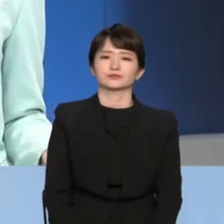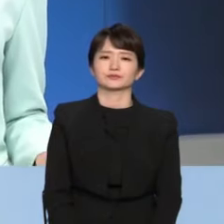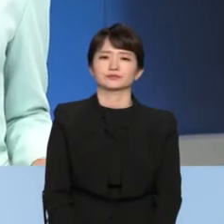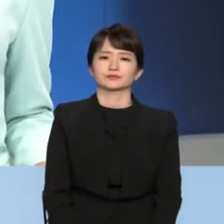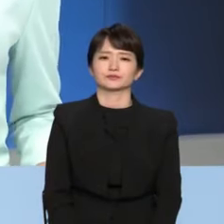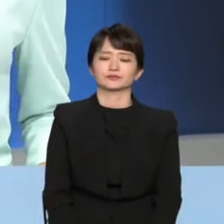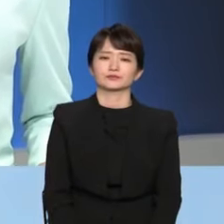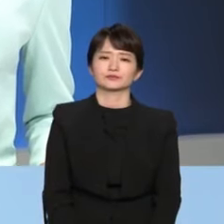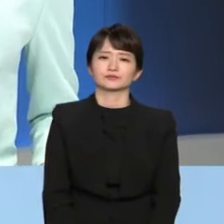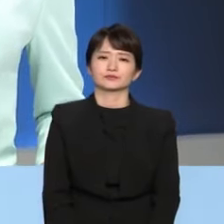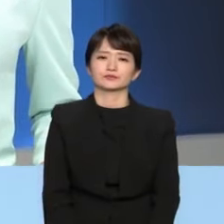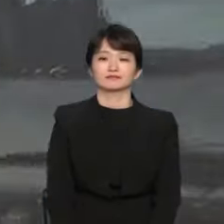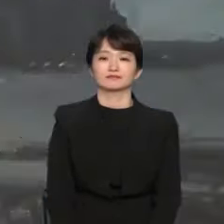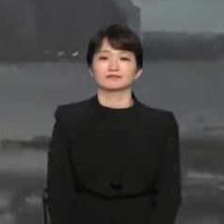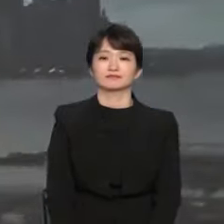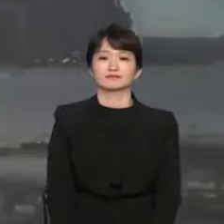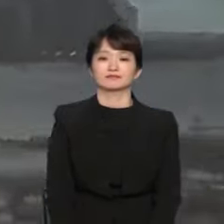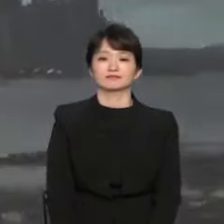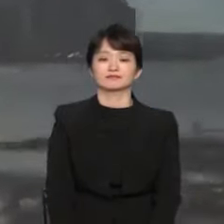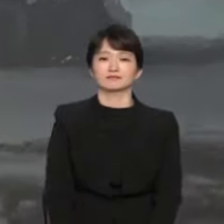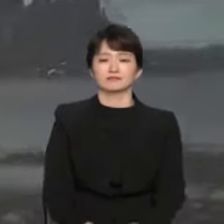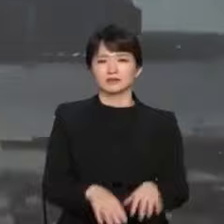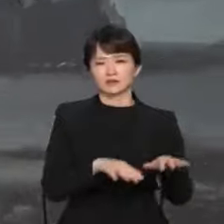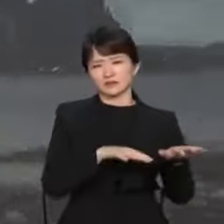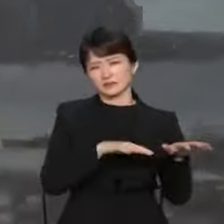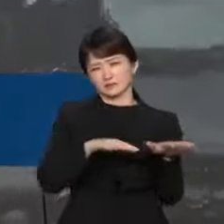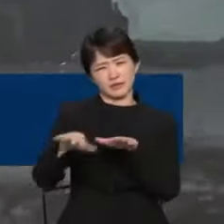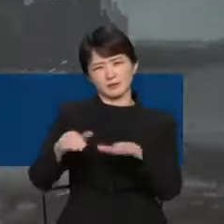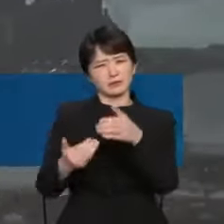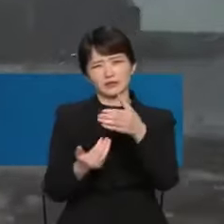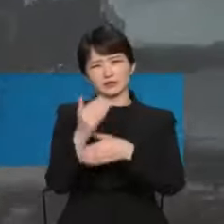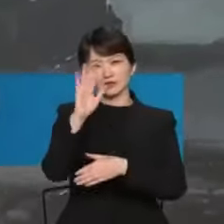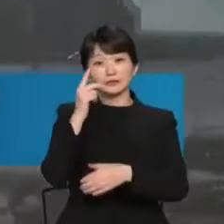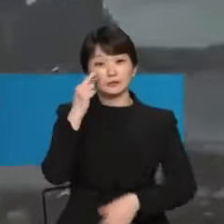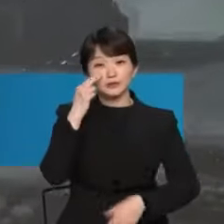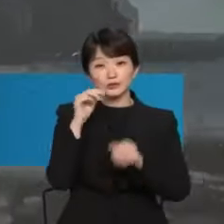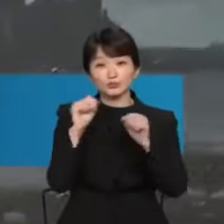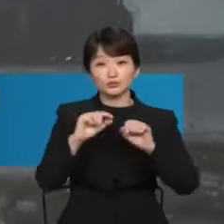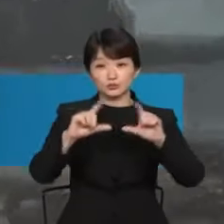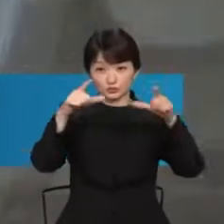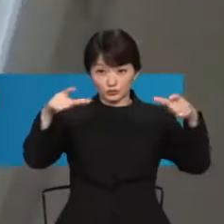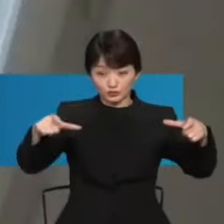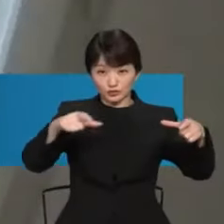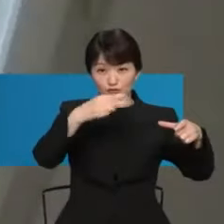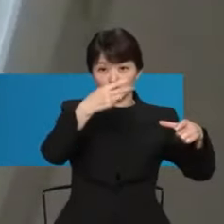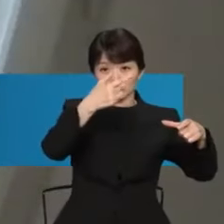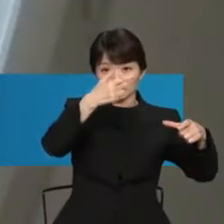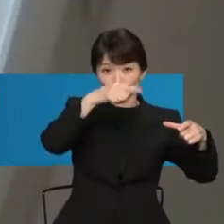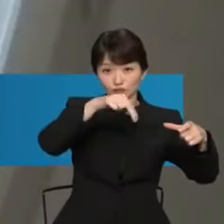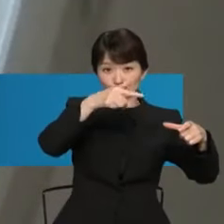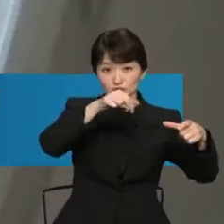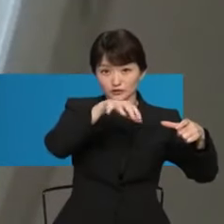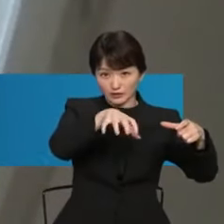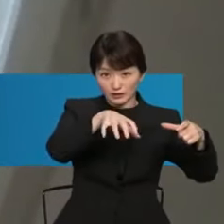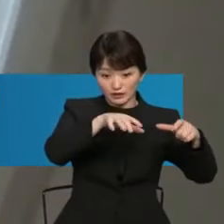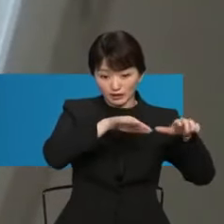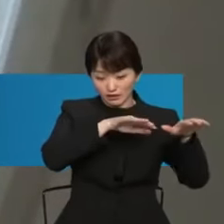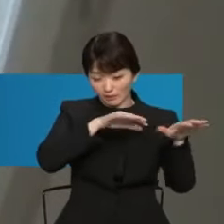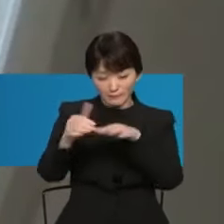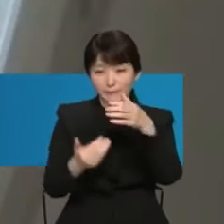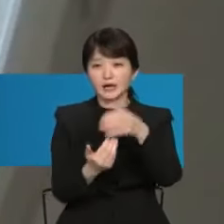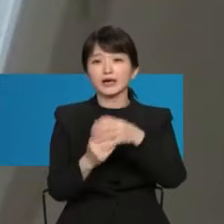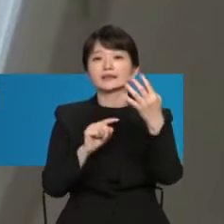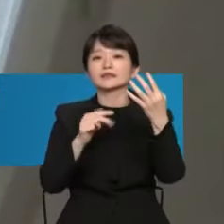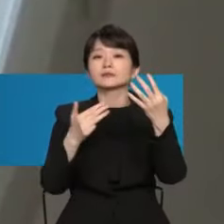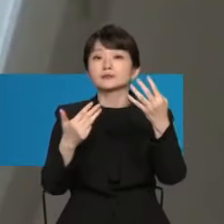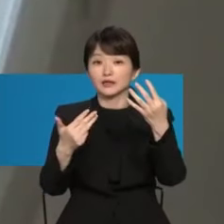들었습니다. 류정화 기자였습니다. 네, 지진이 잘 일어나지 않는 미국 북동부 뉴저지주에서 규모 4.8의 지진이